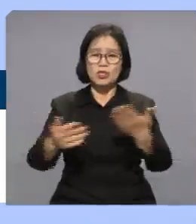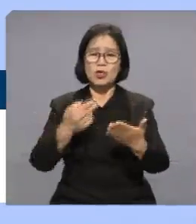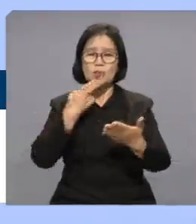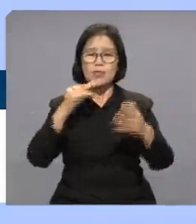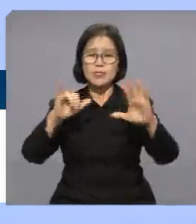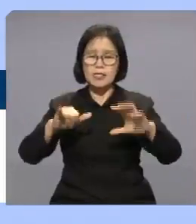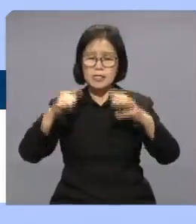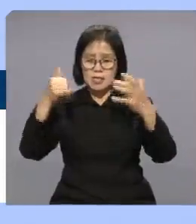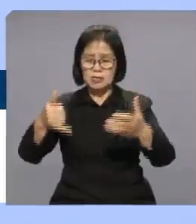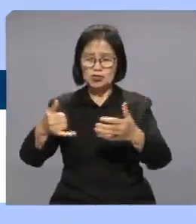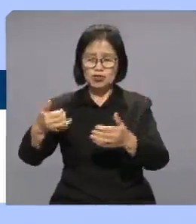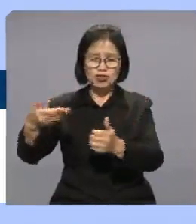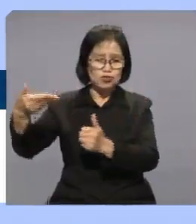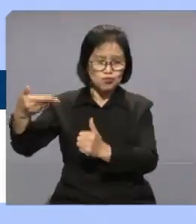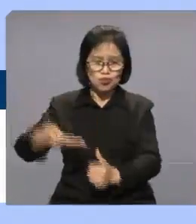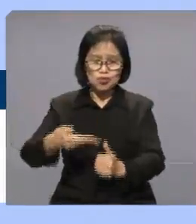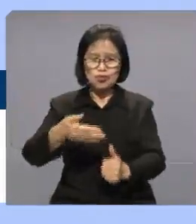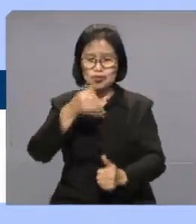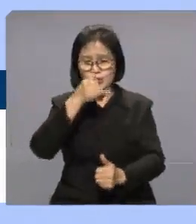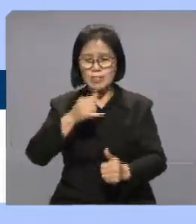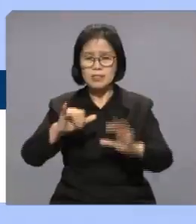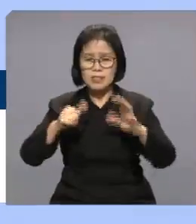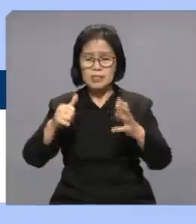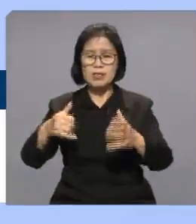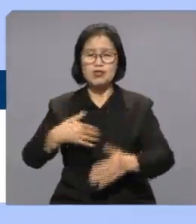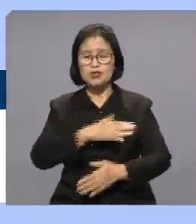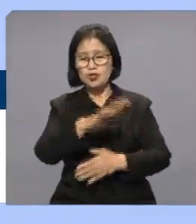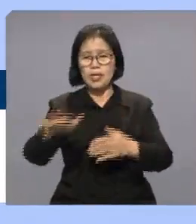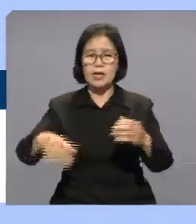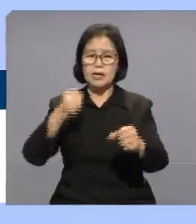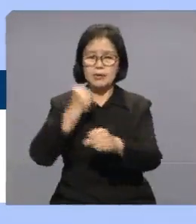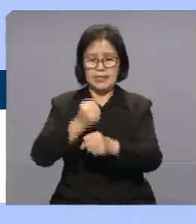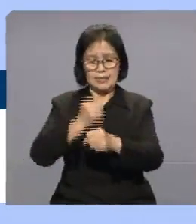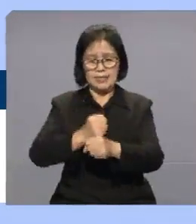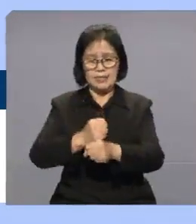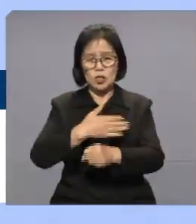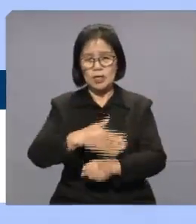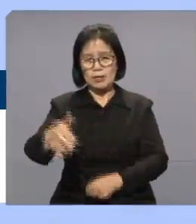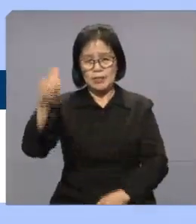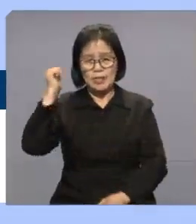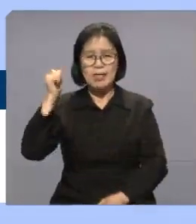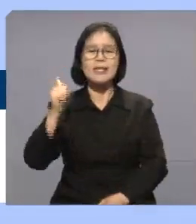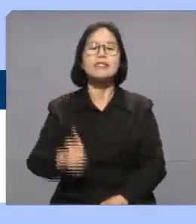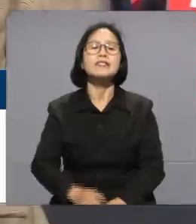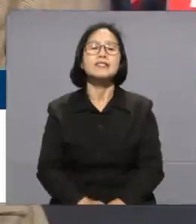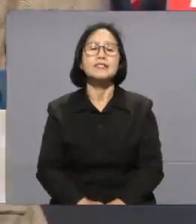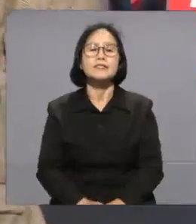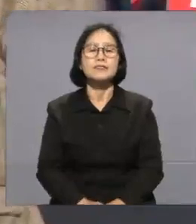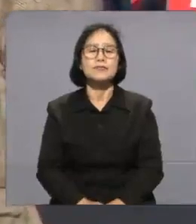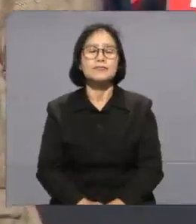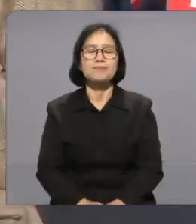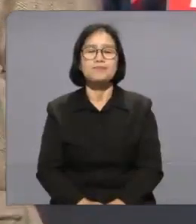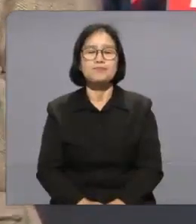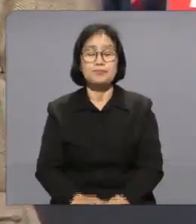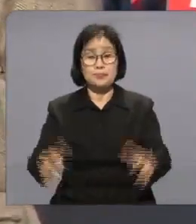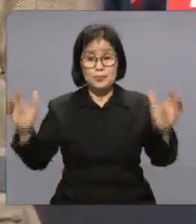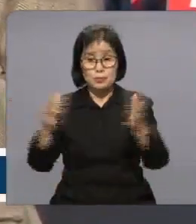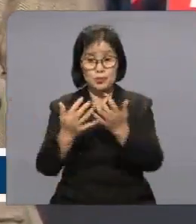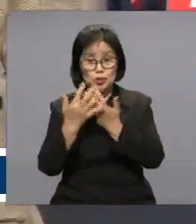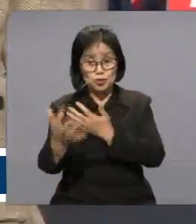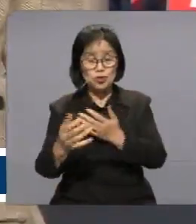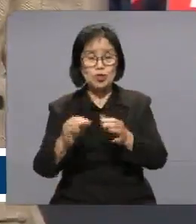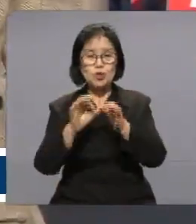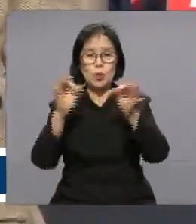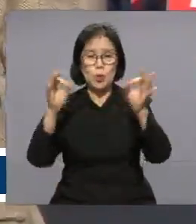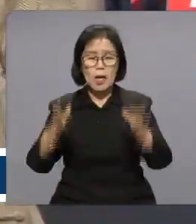비정규직 없는 세상을 모여줄 수 있는 세상 우리가 만들어 갑시다. 집회가 진행되는